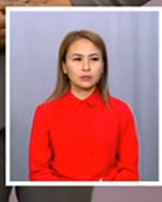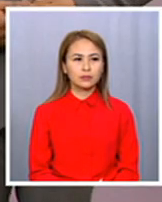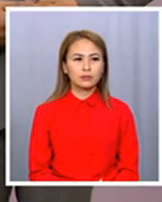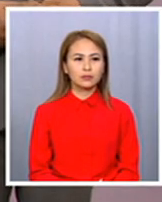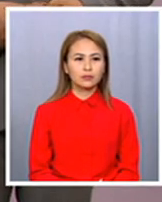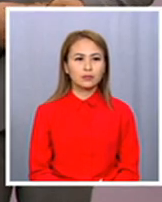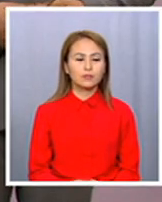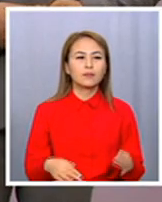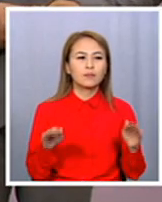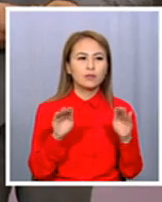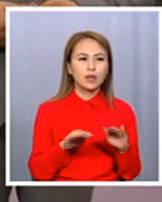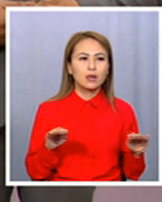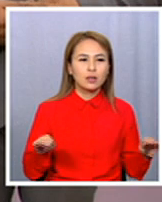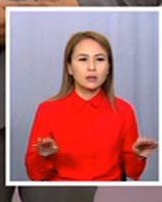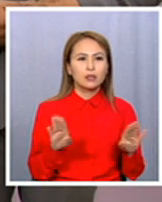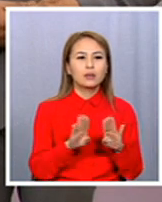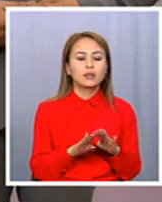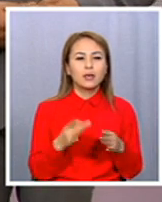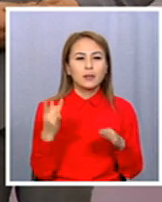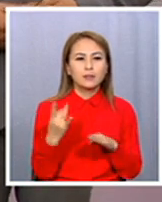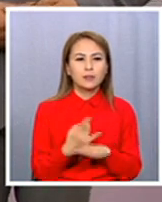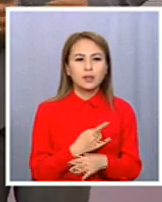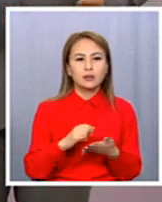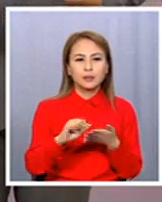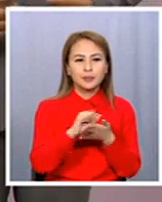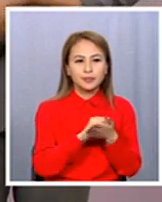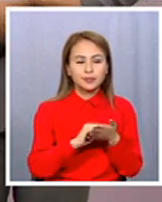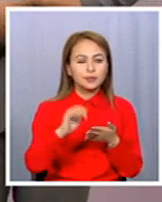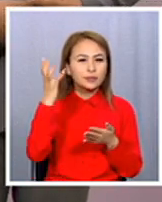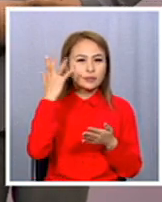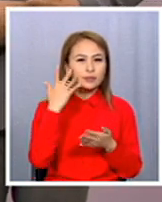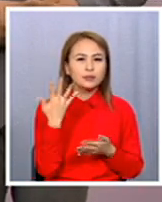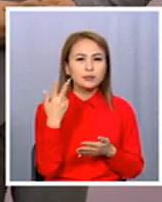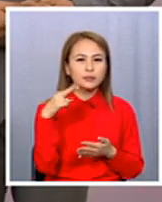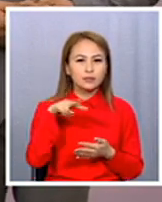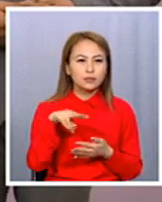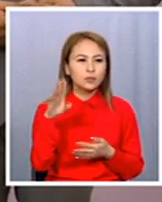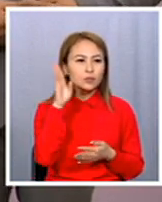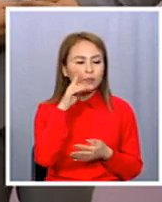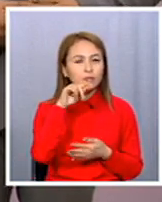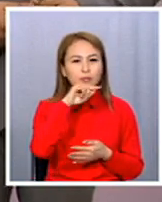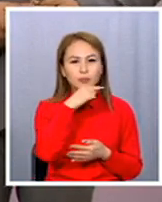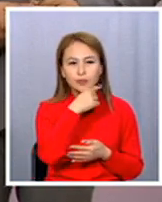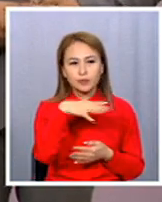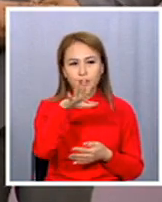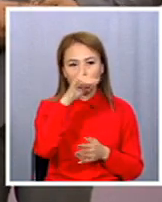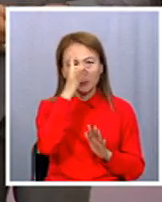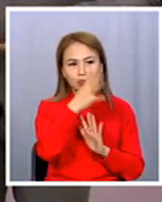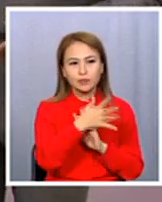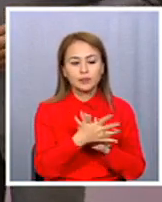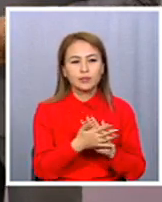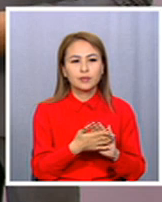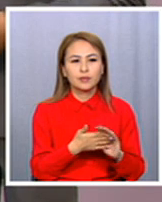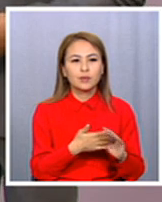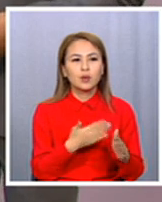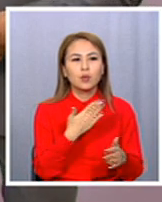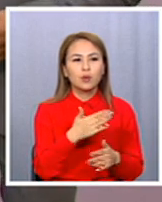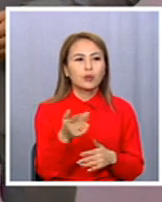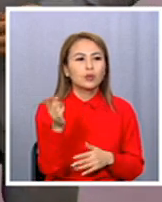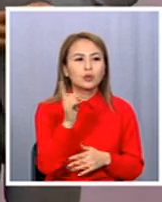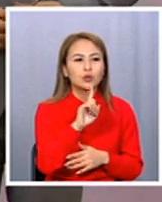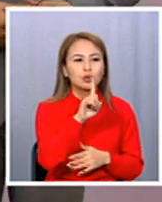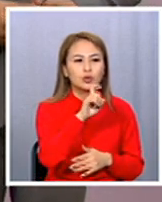Балалар, алдымен бір рет ыдыс жуғанда қанша литр су үнемдейтінімізді анықтайық. Ол үшін